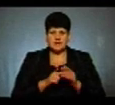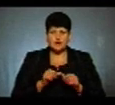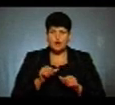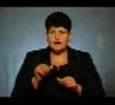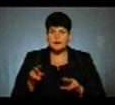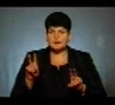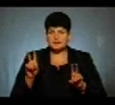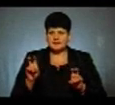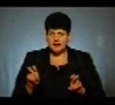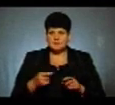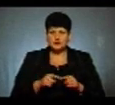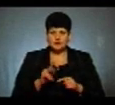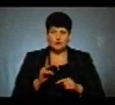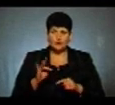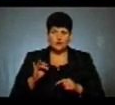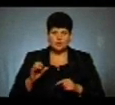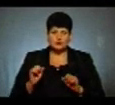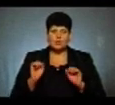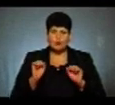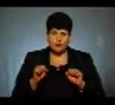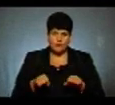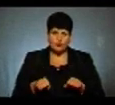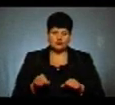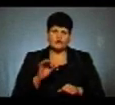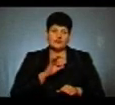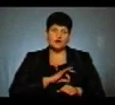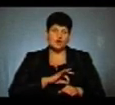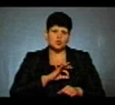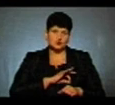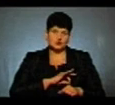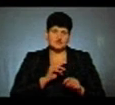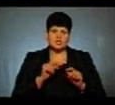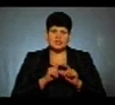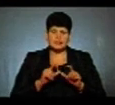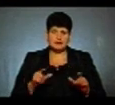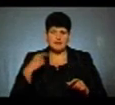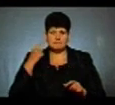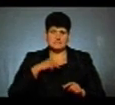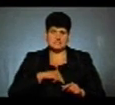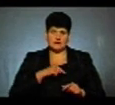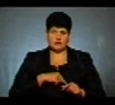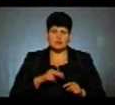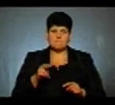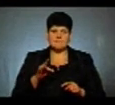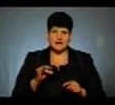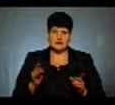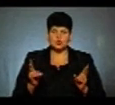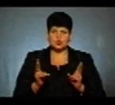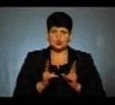теми даного курсу, як вкраплення, можуть використовуватися шкільними психологами при зустрічі